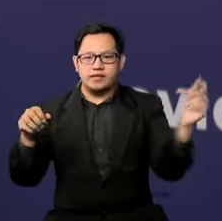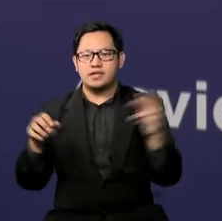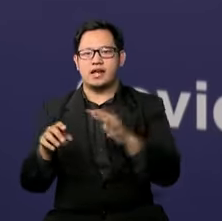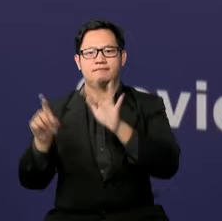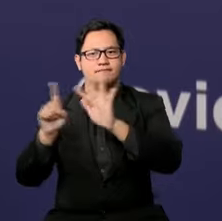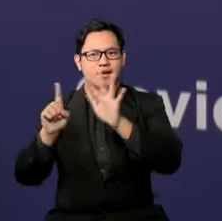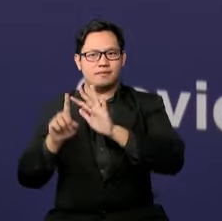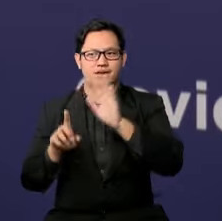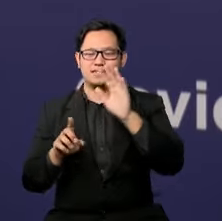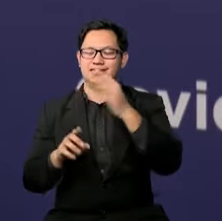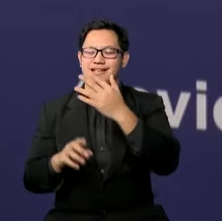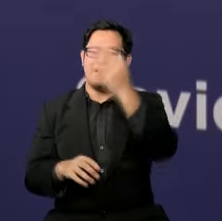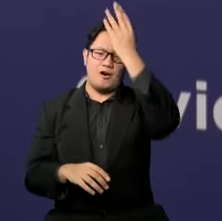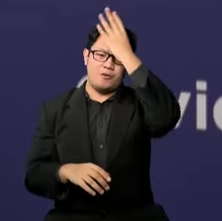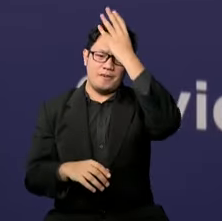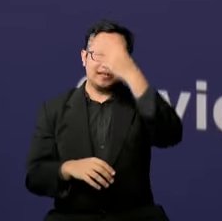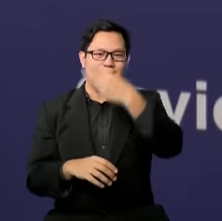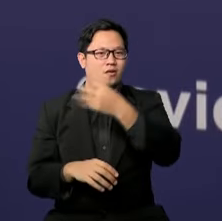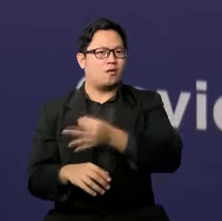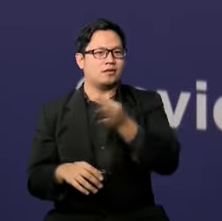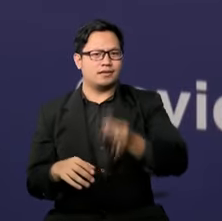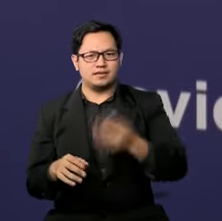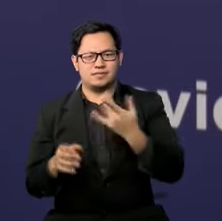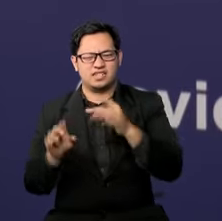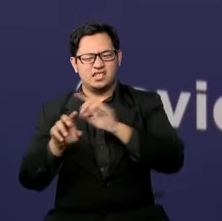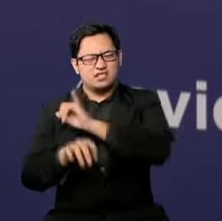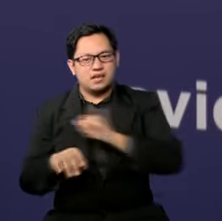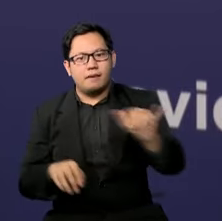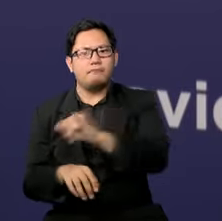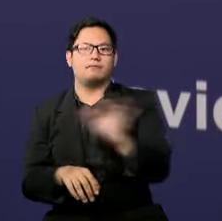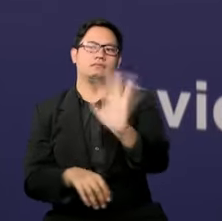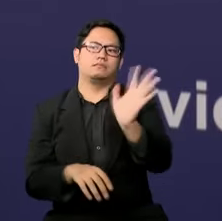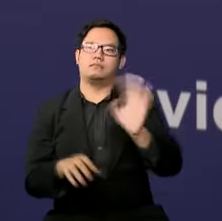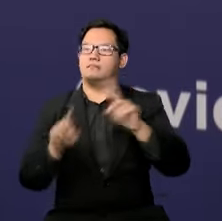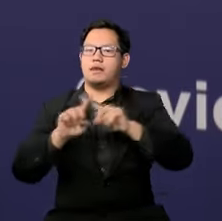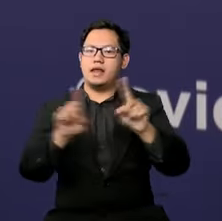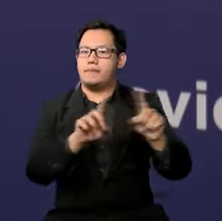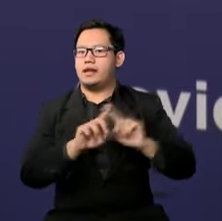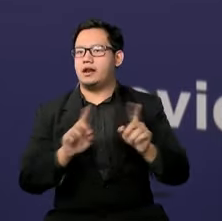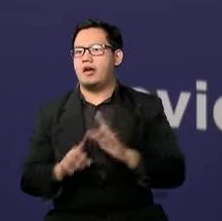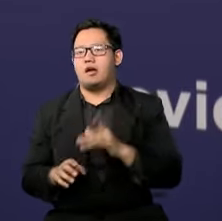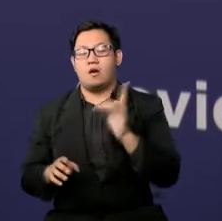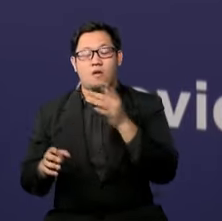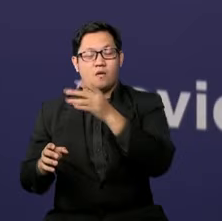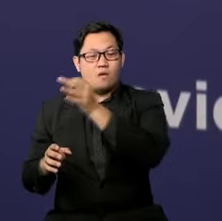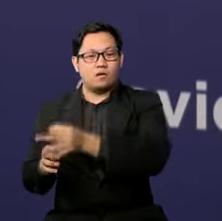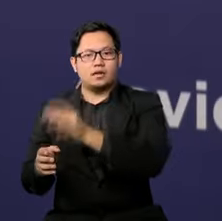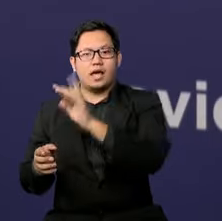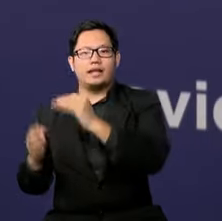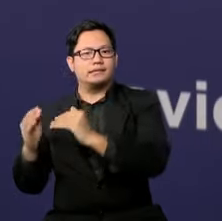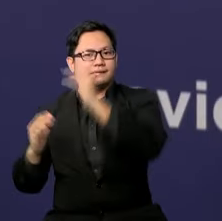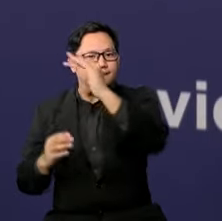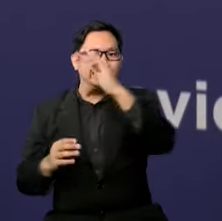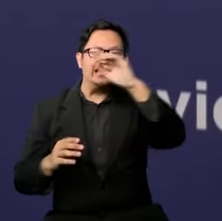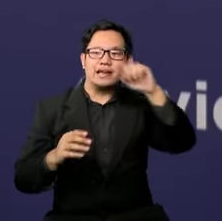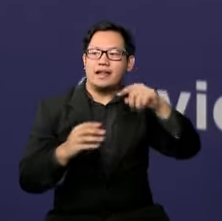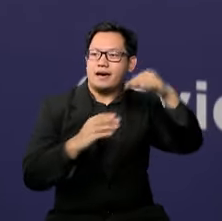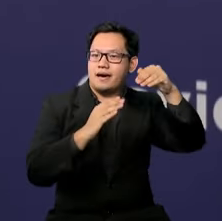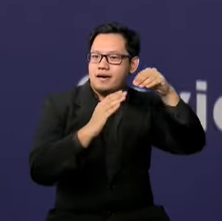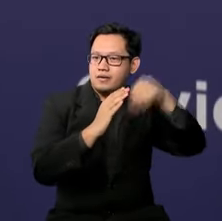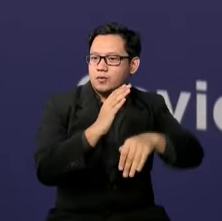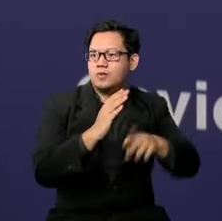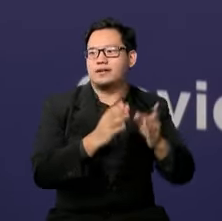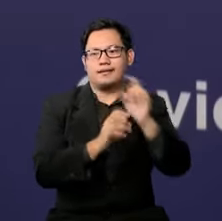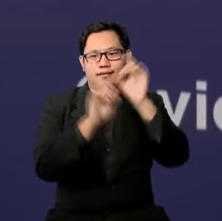kabupaten kota ini tuh gak sama kita nggak bisa mencerna realisir semuanya itu Oh iya kasusnya tinggi semua okasi rendah semua sekarang lagi Puncak